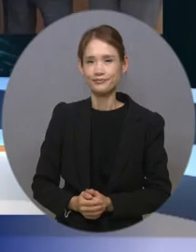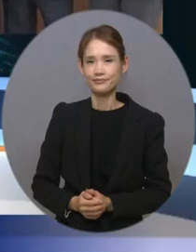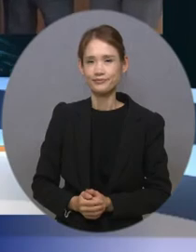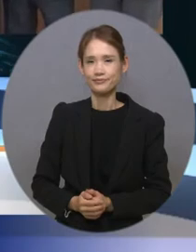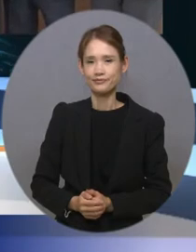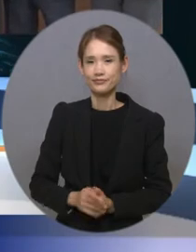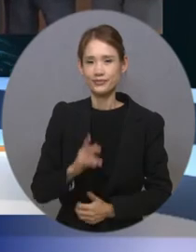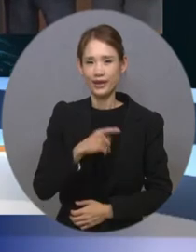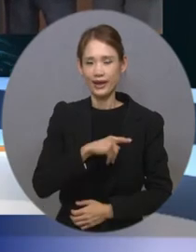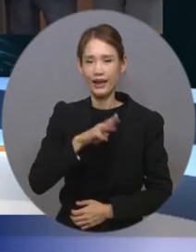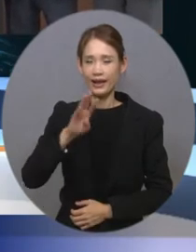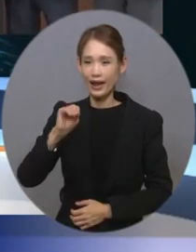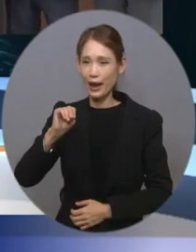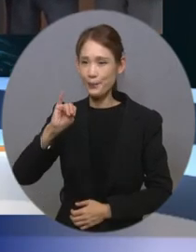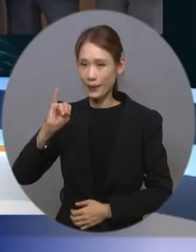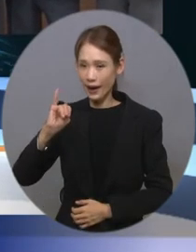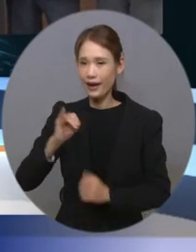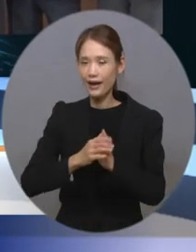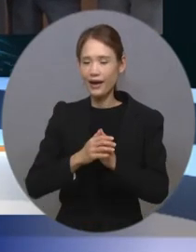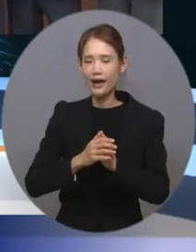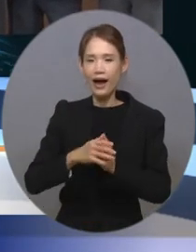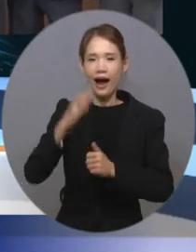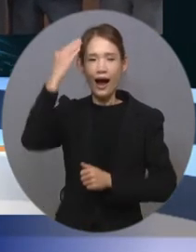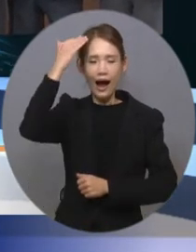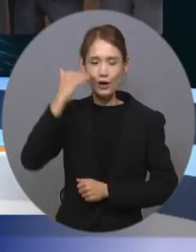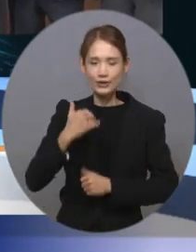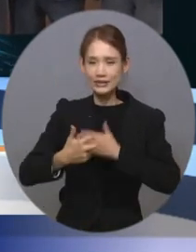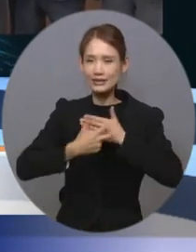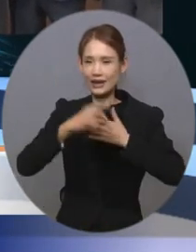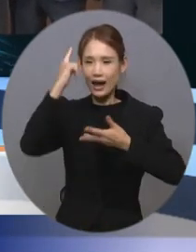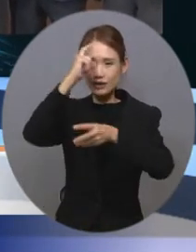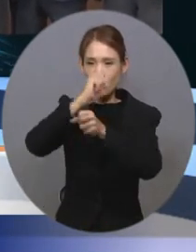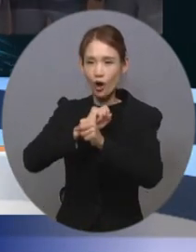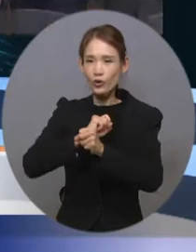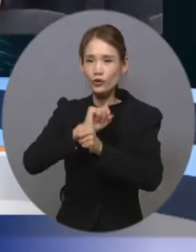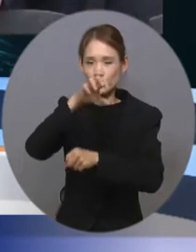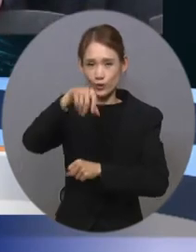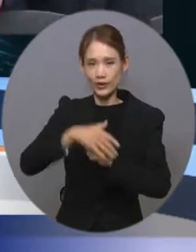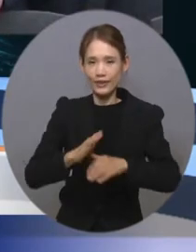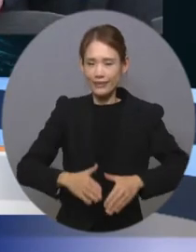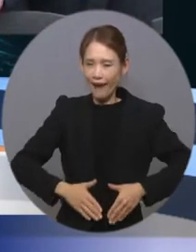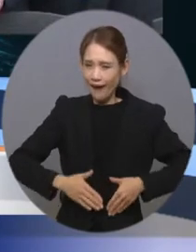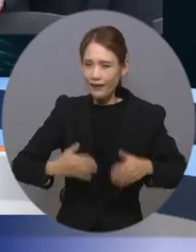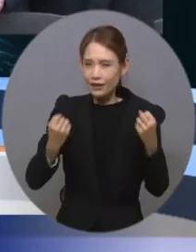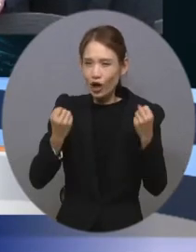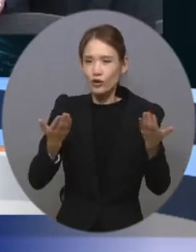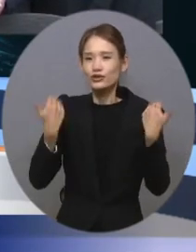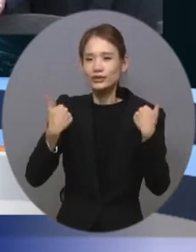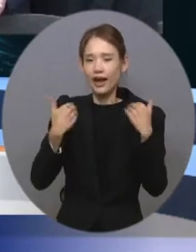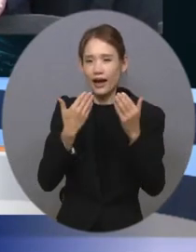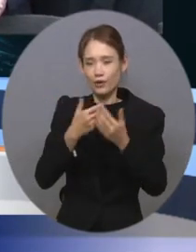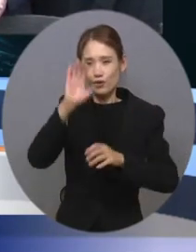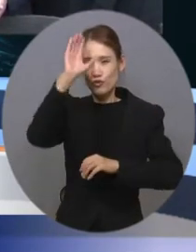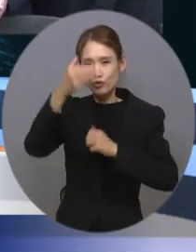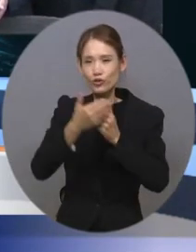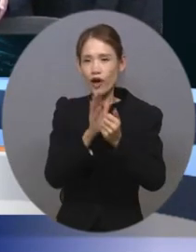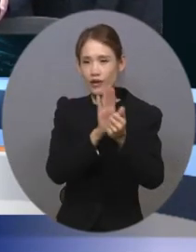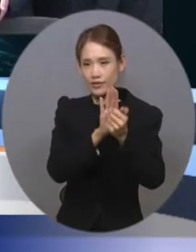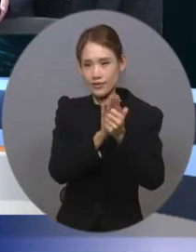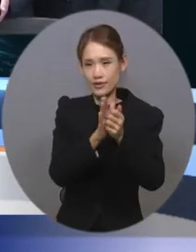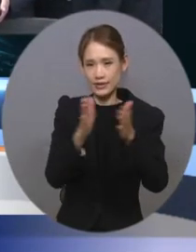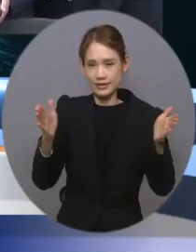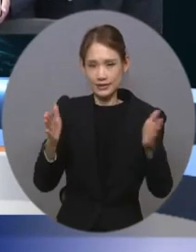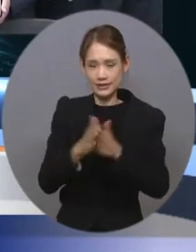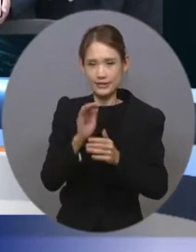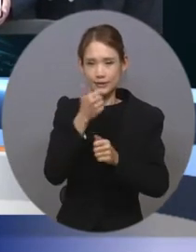kmi 한국의학연구소 가 취약해 측의 따뜻한 겨울나기를 위한 후원의 나섰습니다 환경 양